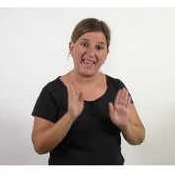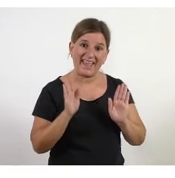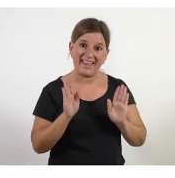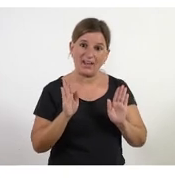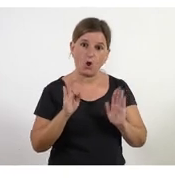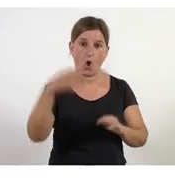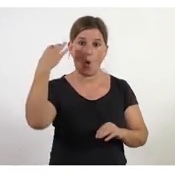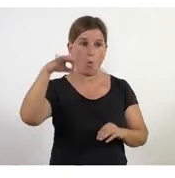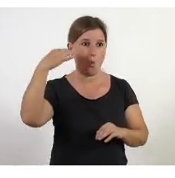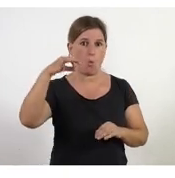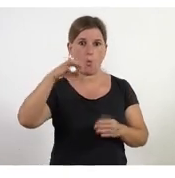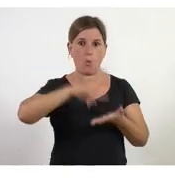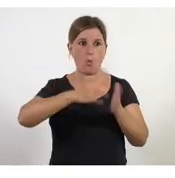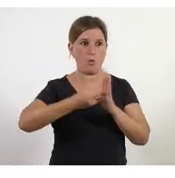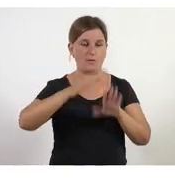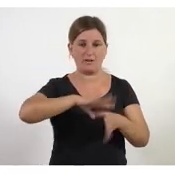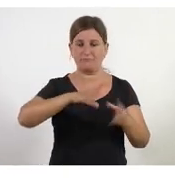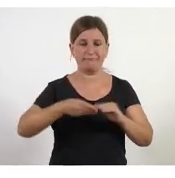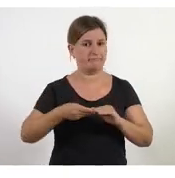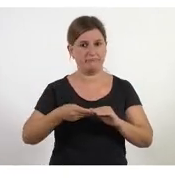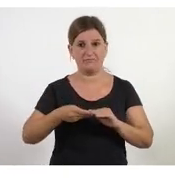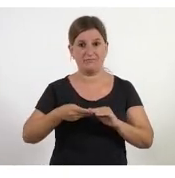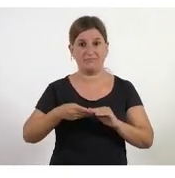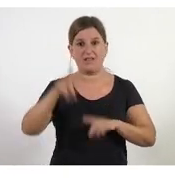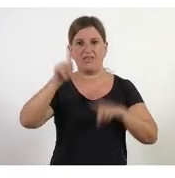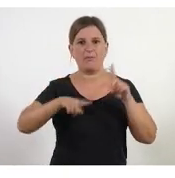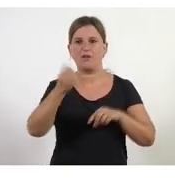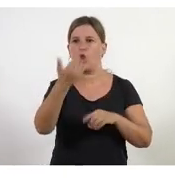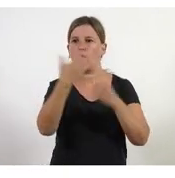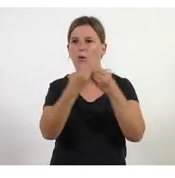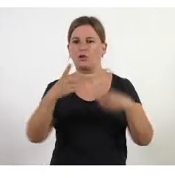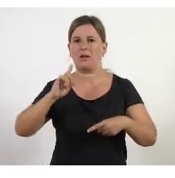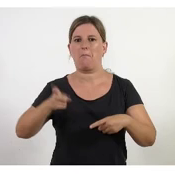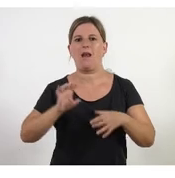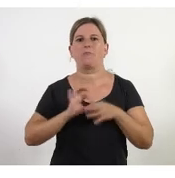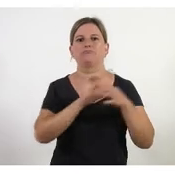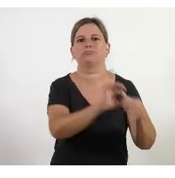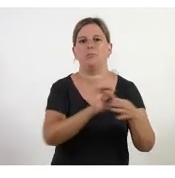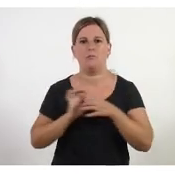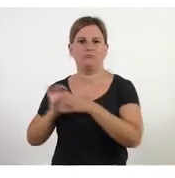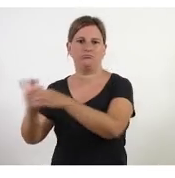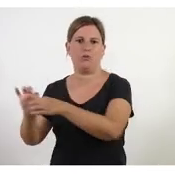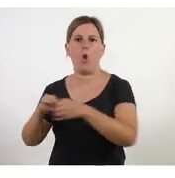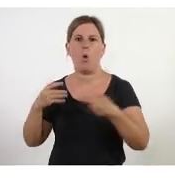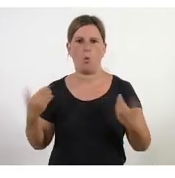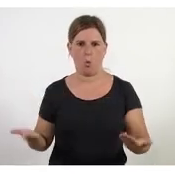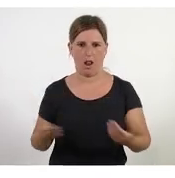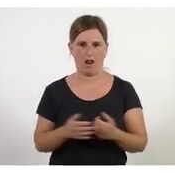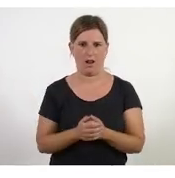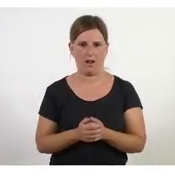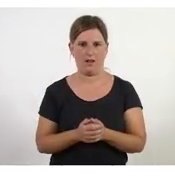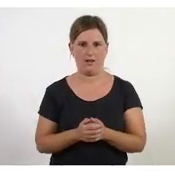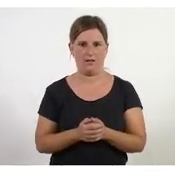única porta d'entrada. Moltes vegades la porta d'entrada és el correu electrònic i, per altra banda, la porta